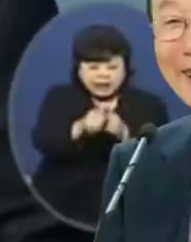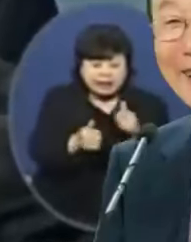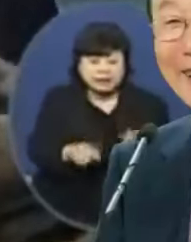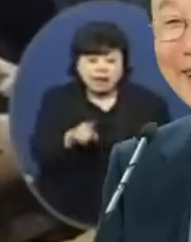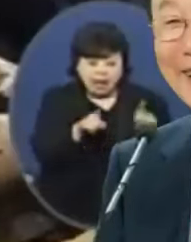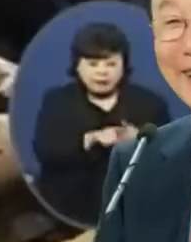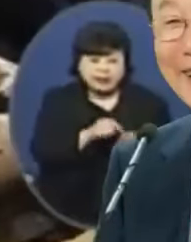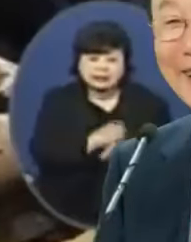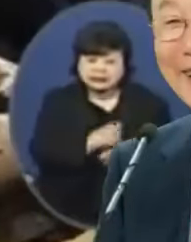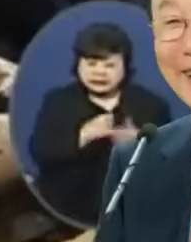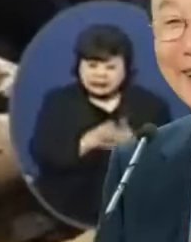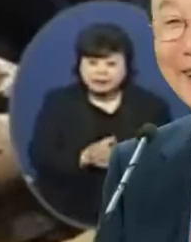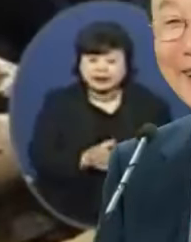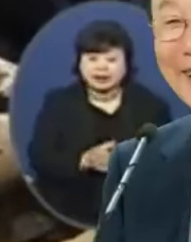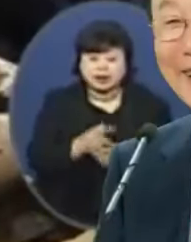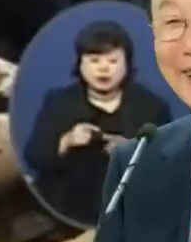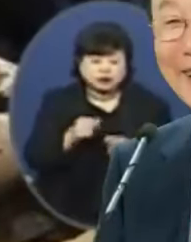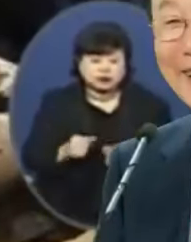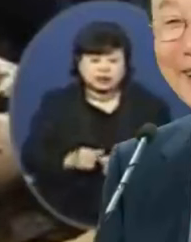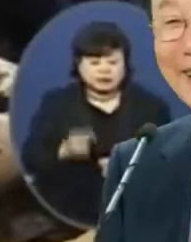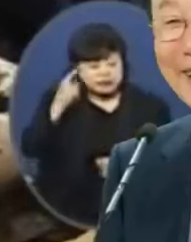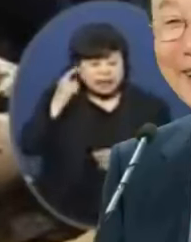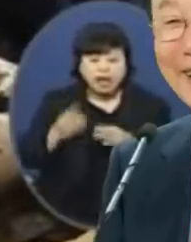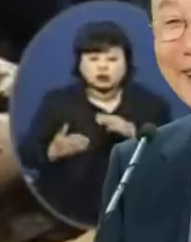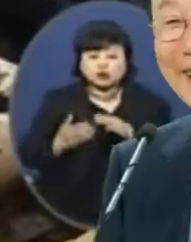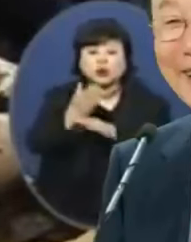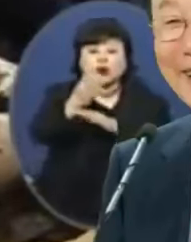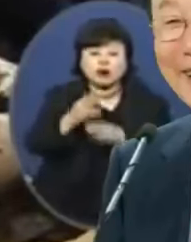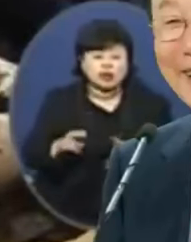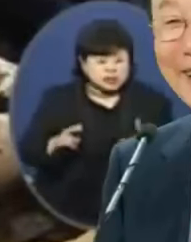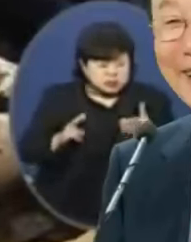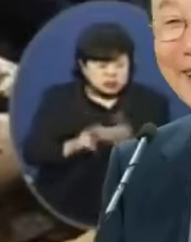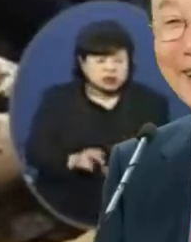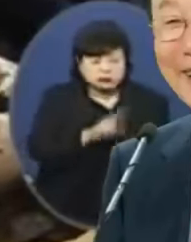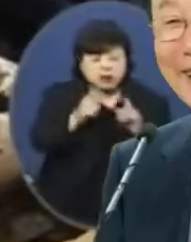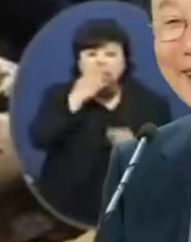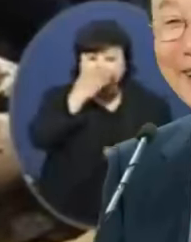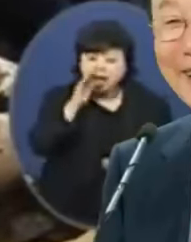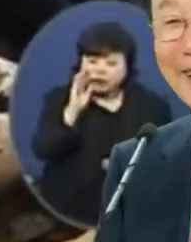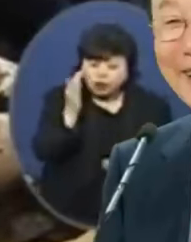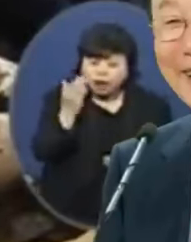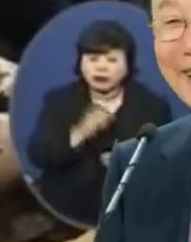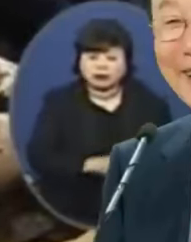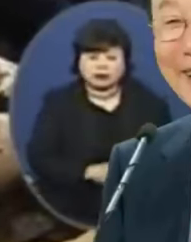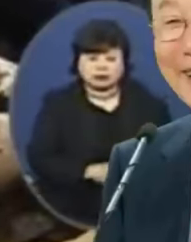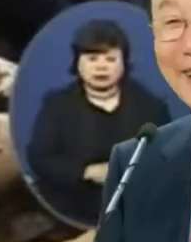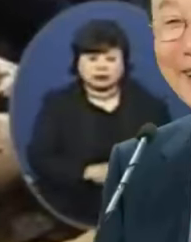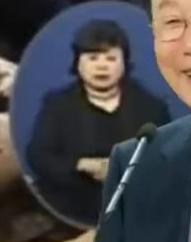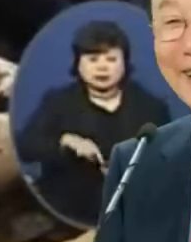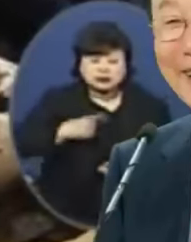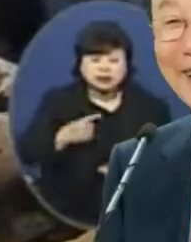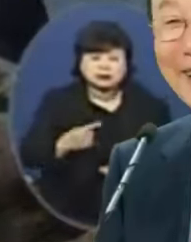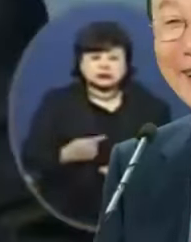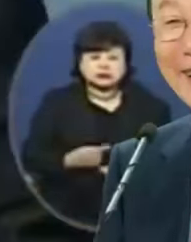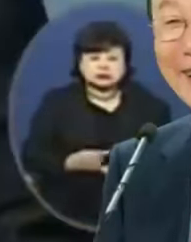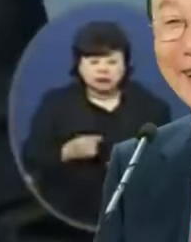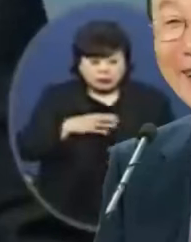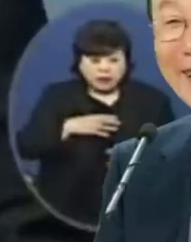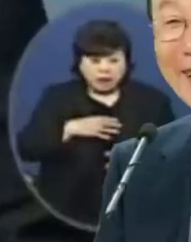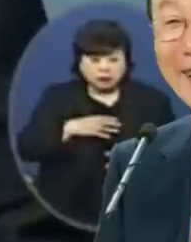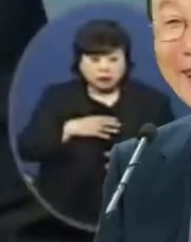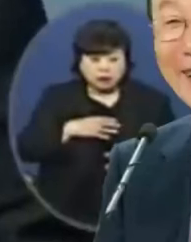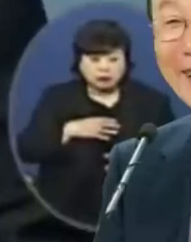같이 계시기 때문에 보통 사람이 상상할 수 없는 기적적인 삶을 살게 되는 것입니다. 자기 스스로도 깜짝